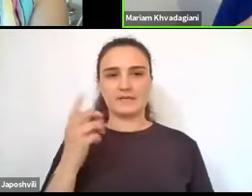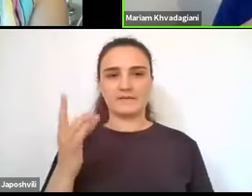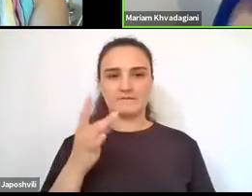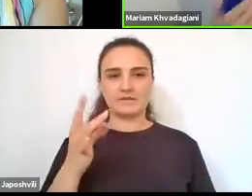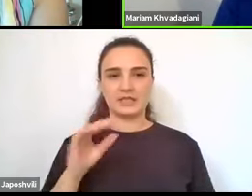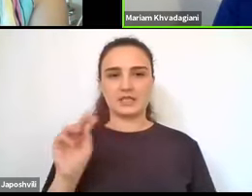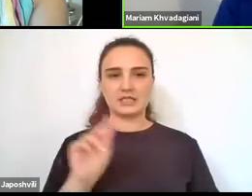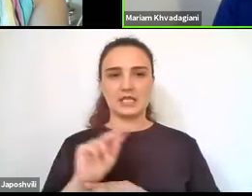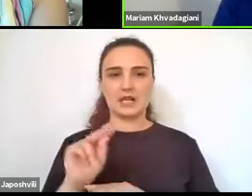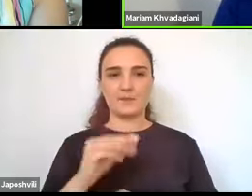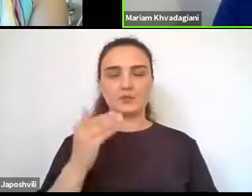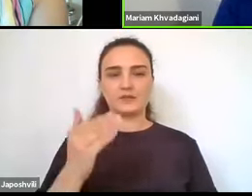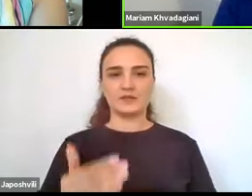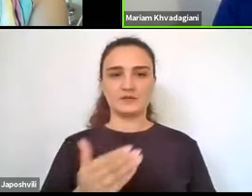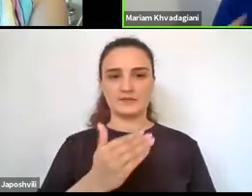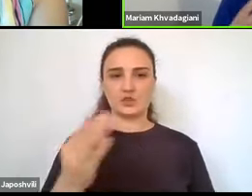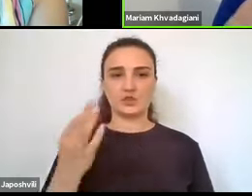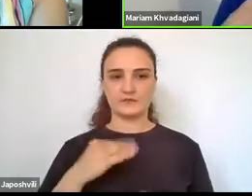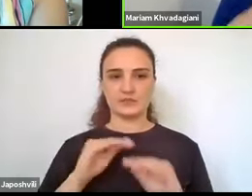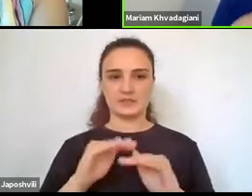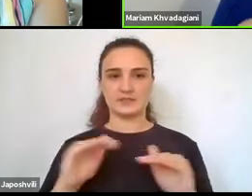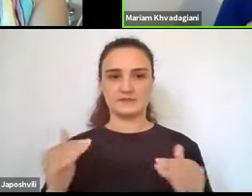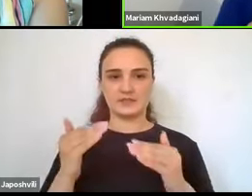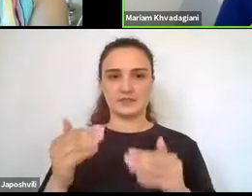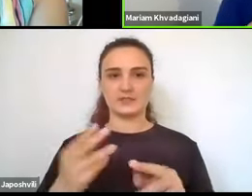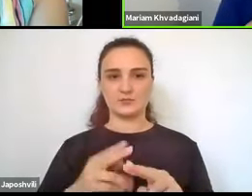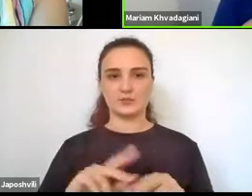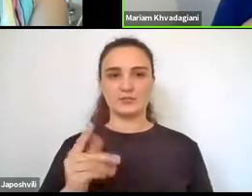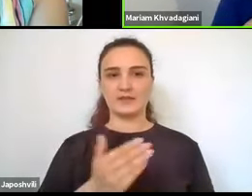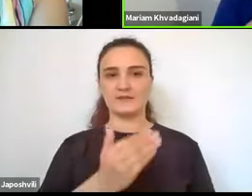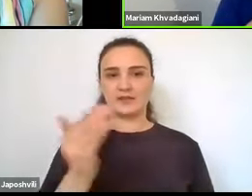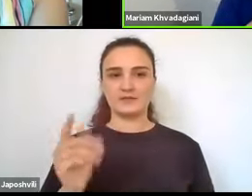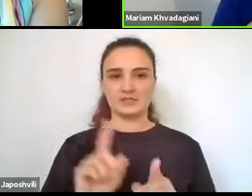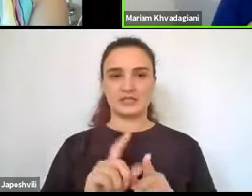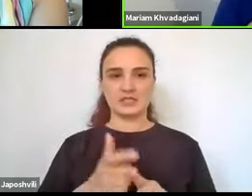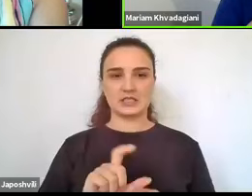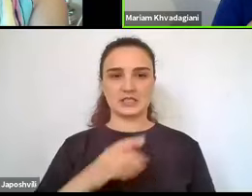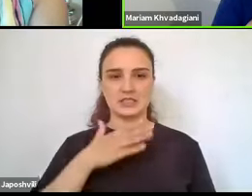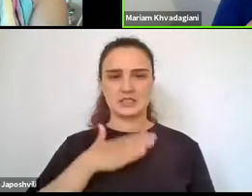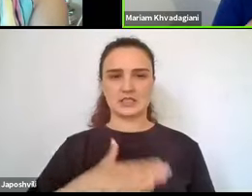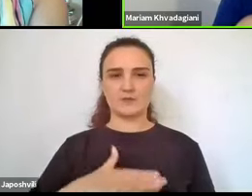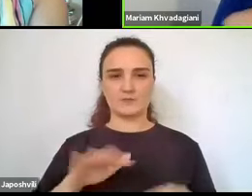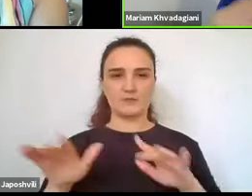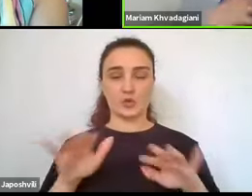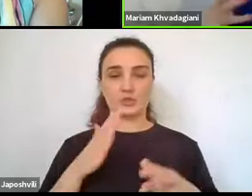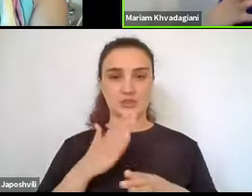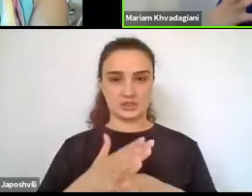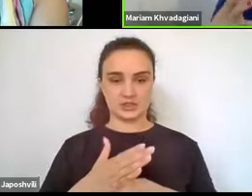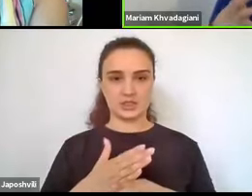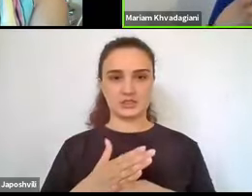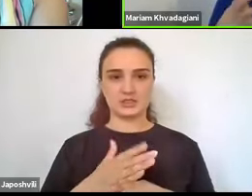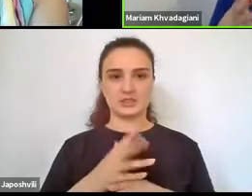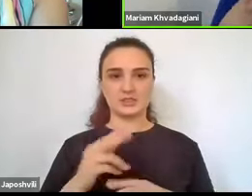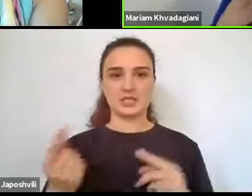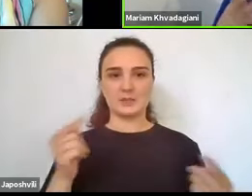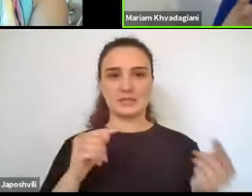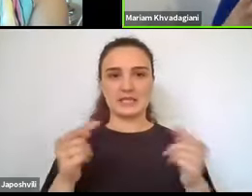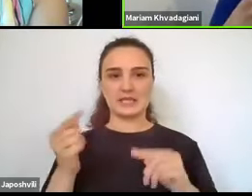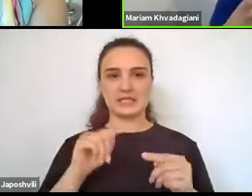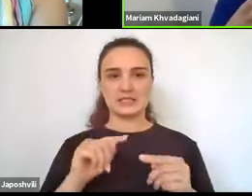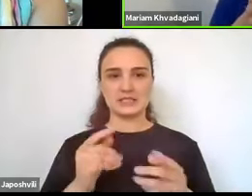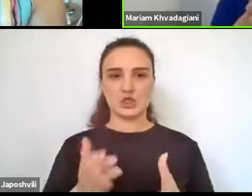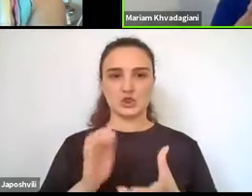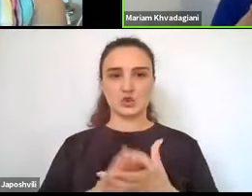თერაპიულია თქვენთვისაც და თქვენი შვილისთვისაც, იმიტომ რომ თქვენთვისაც ძალიან სასიამოვნო პროცესი არის და ერთმანეთის